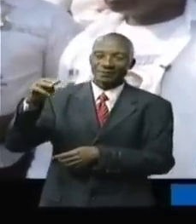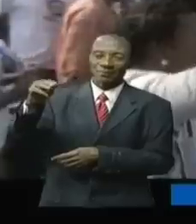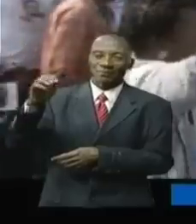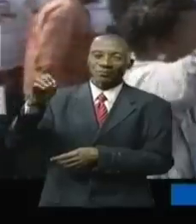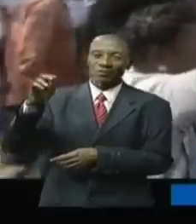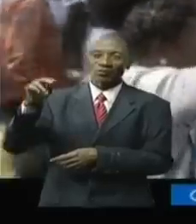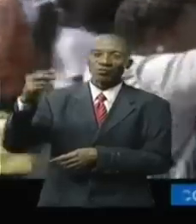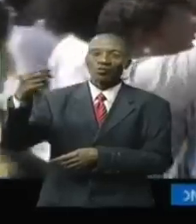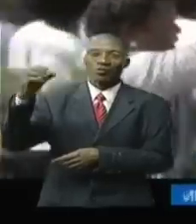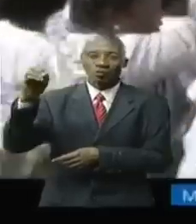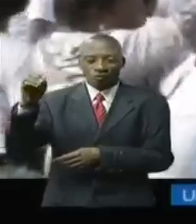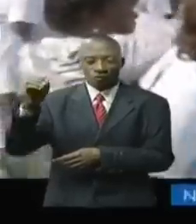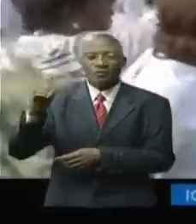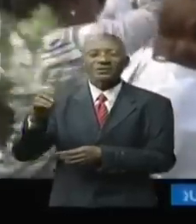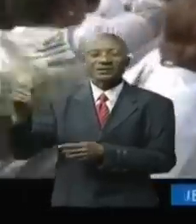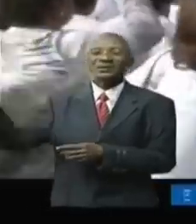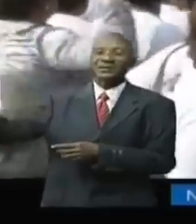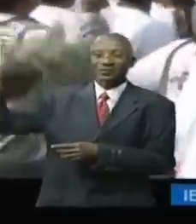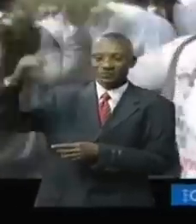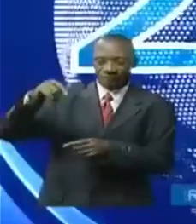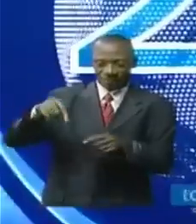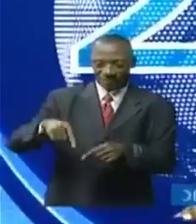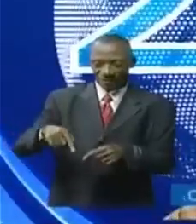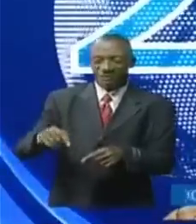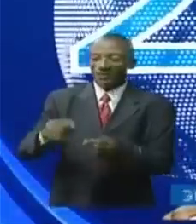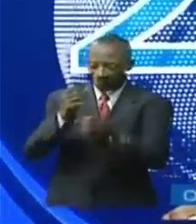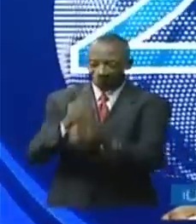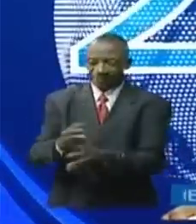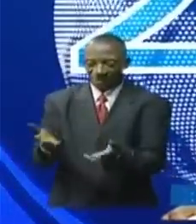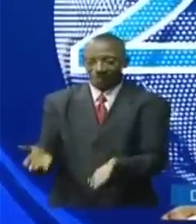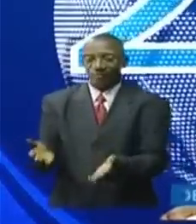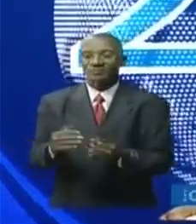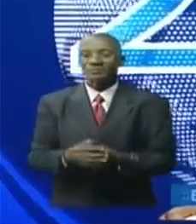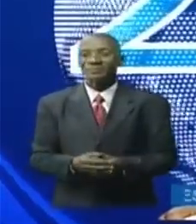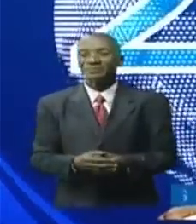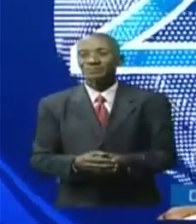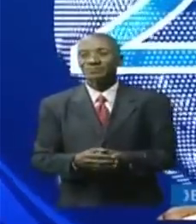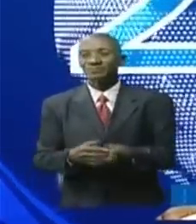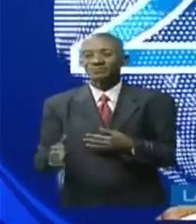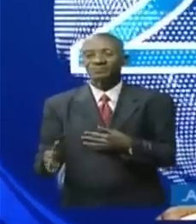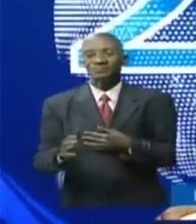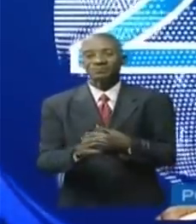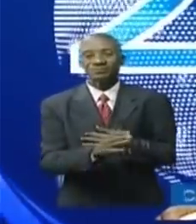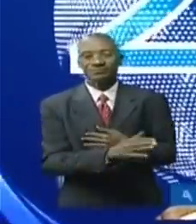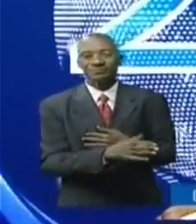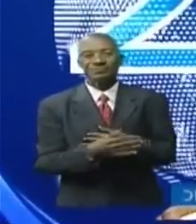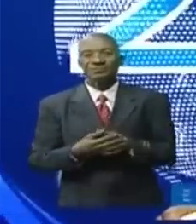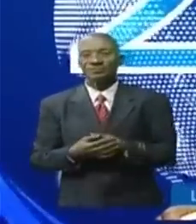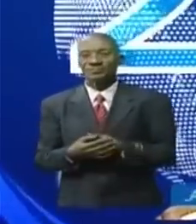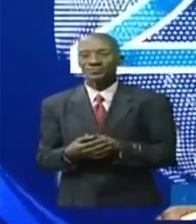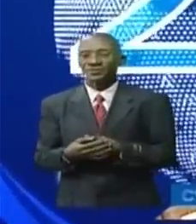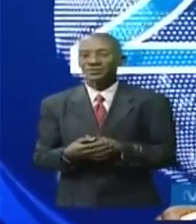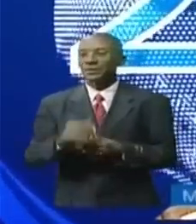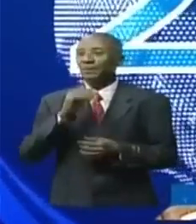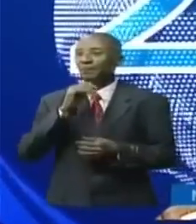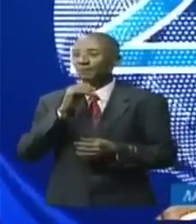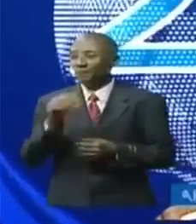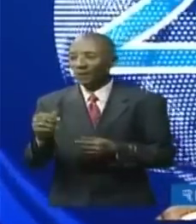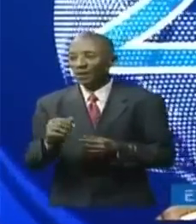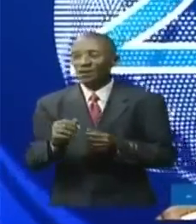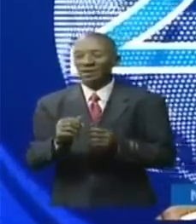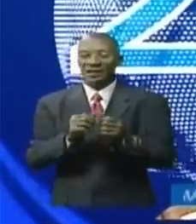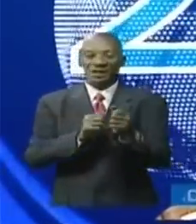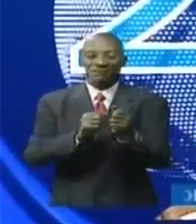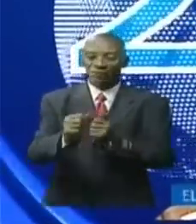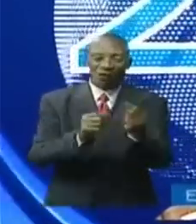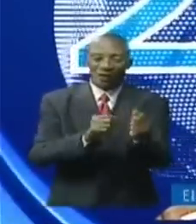d'Amérique a participé à cette marche. Non à la violence et à la haine, l'évêque du diocèse de Goma